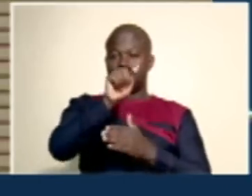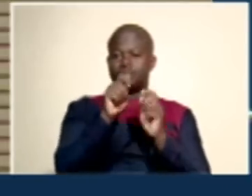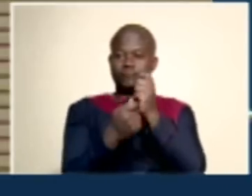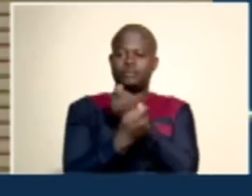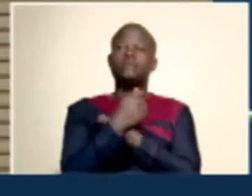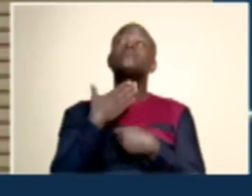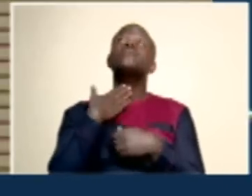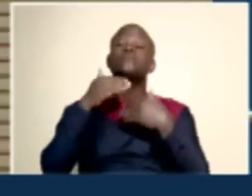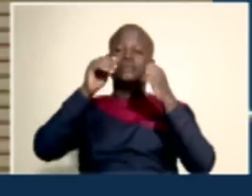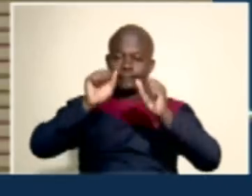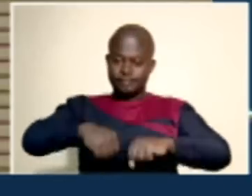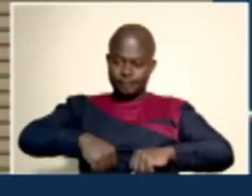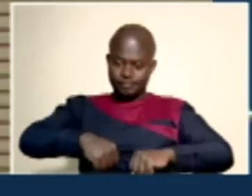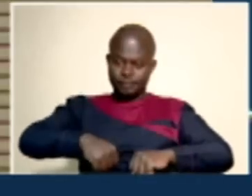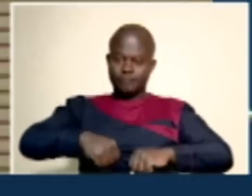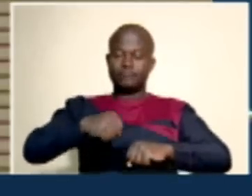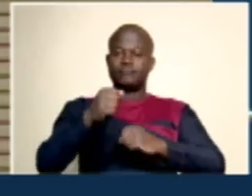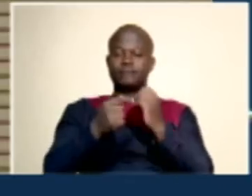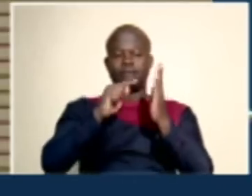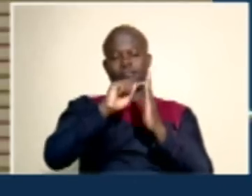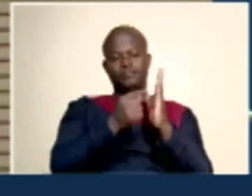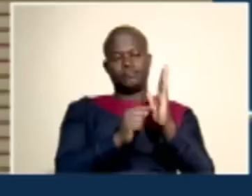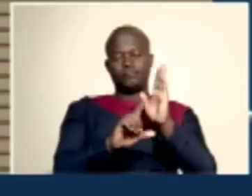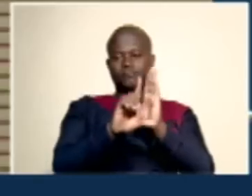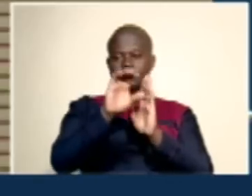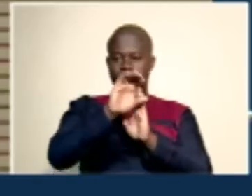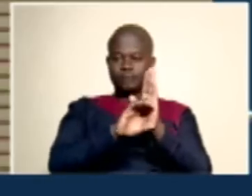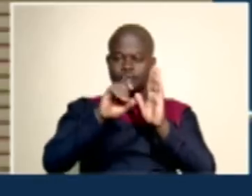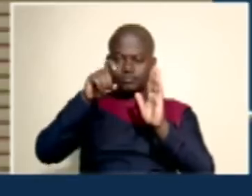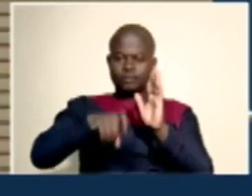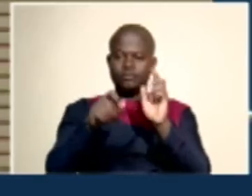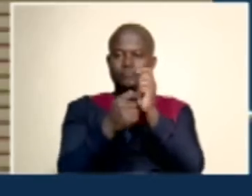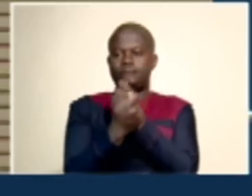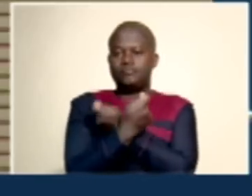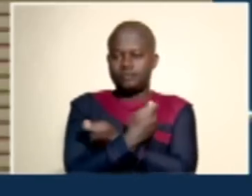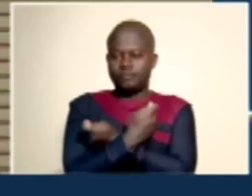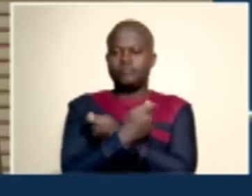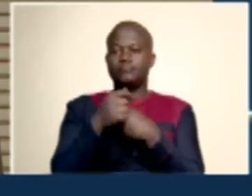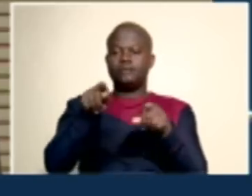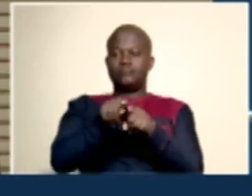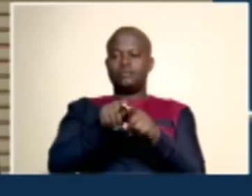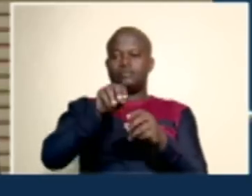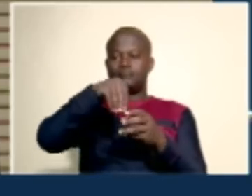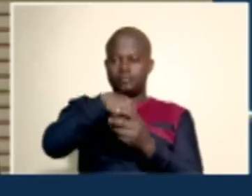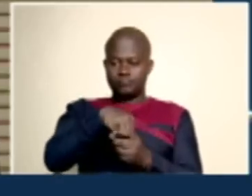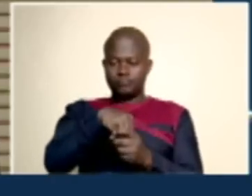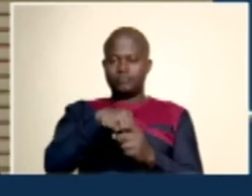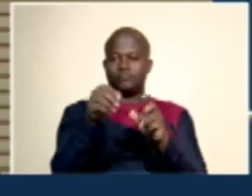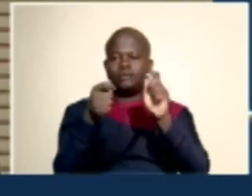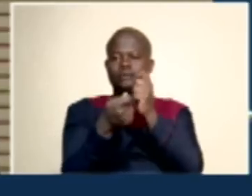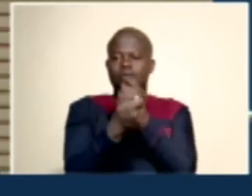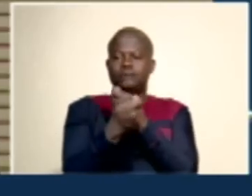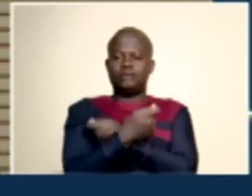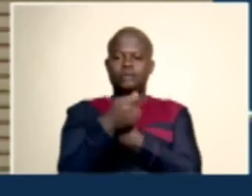mpinduka zifuzwa zishoboke hari ingingo z'itegeko nshinga zikeneye guhindurwa nk'uko bikubiye mu